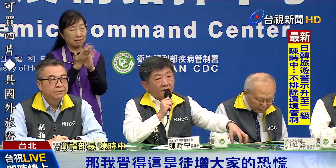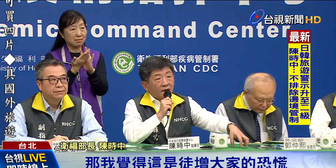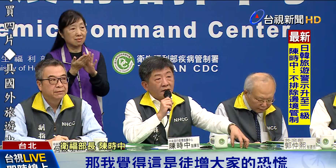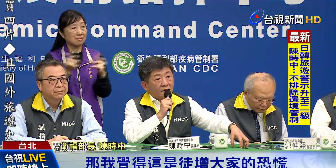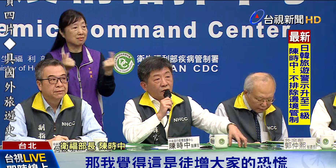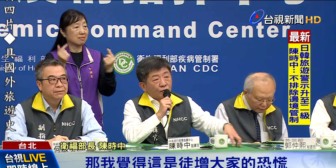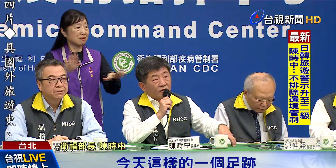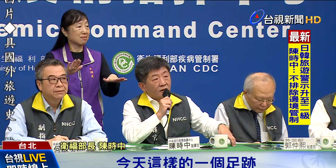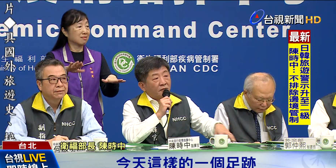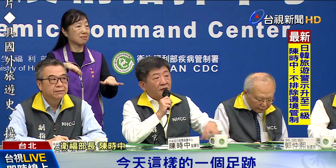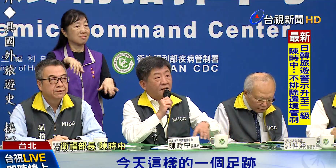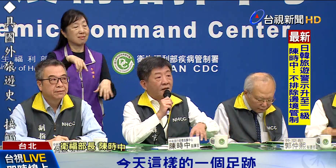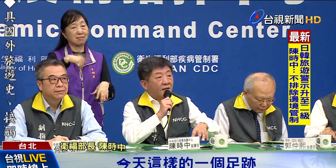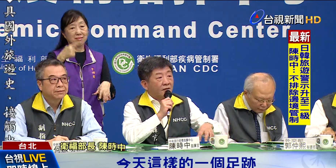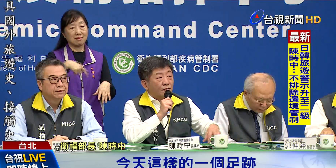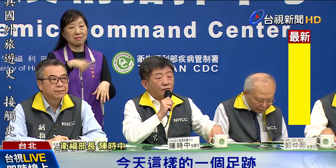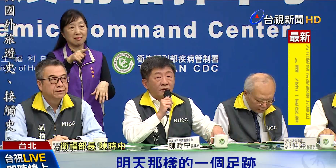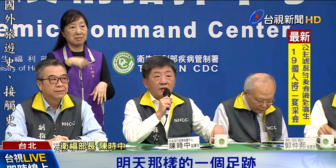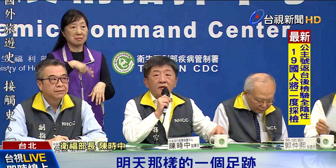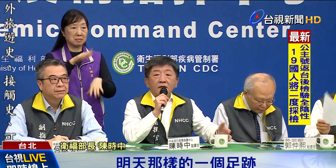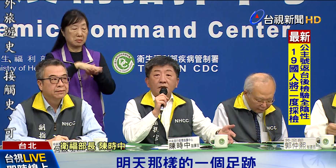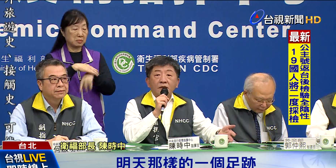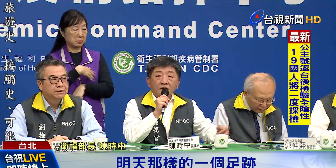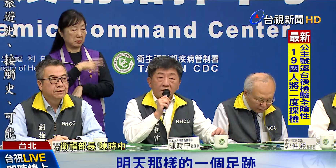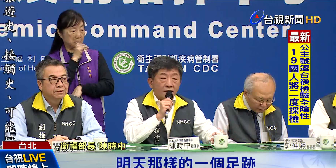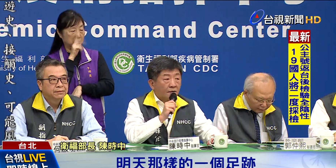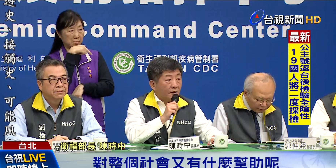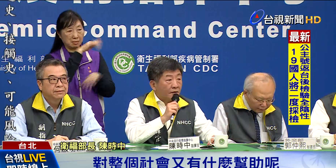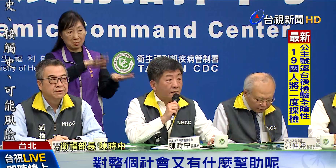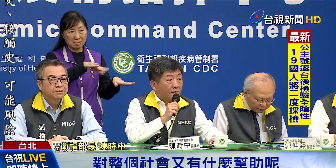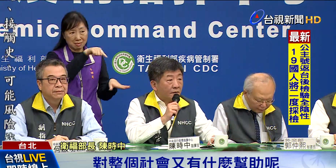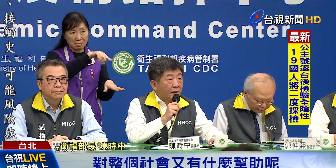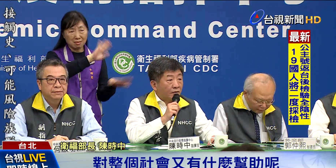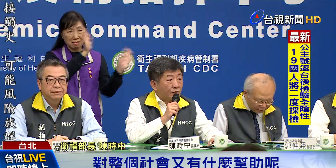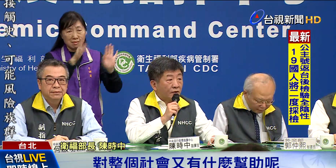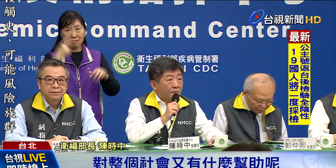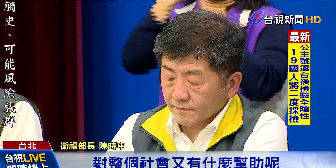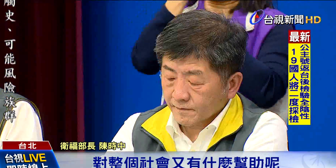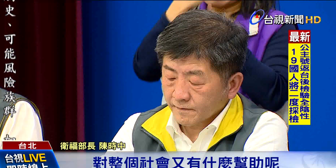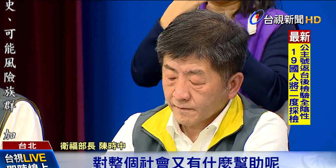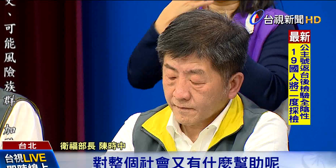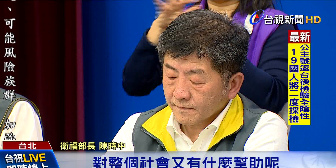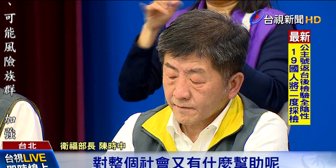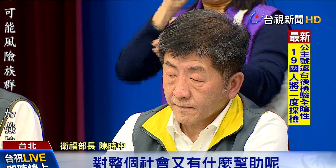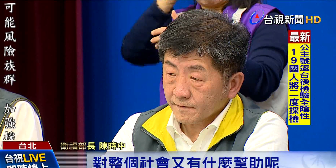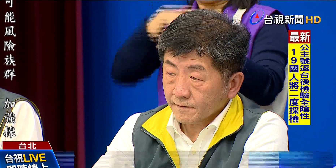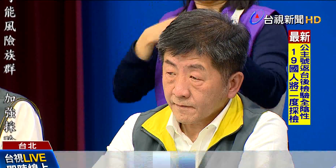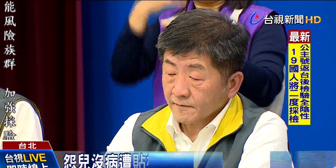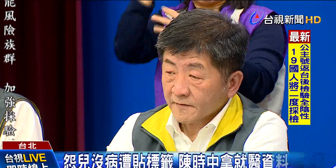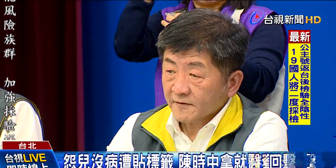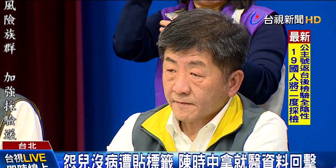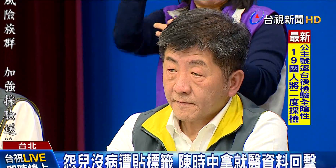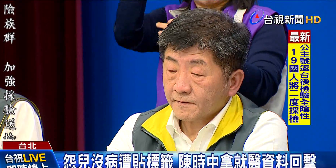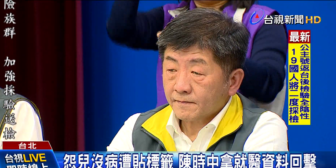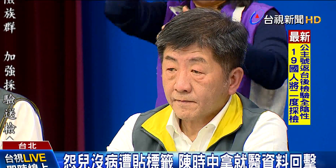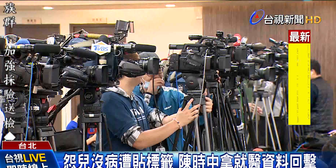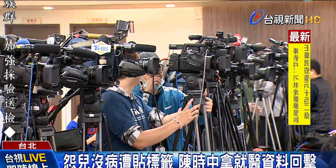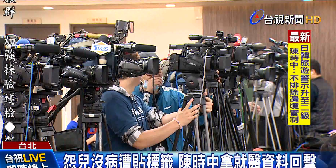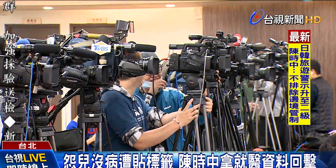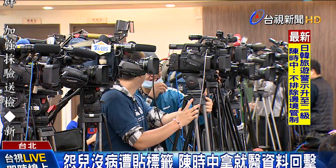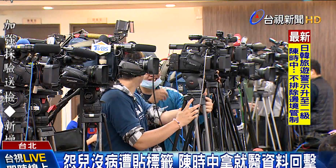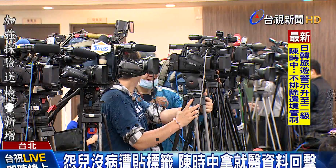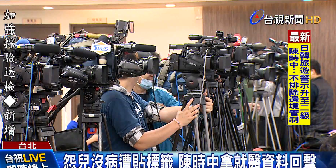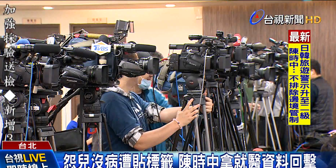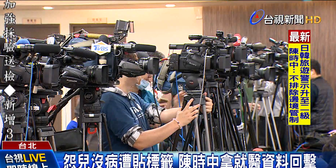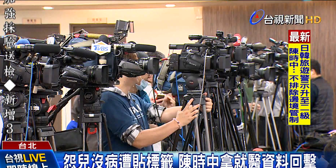慌。今天这样的一个足迹，明天那样一个足迹，那对整个社会又有什么帮助呢？ 陈时中不止再次回击外界议论，对于